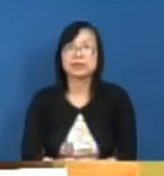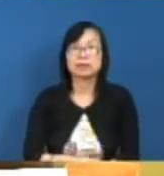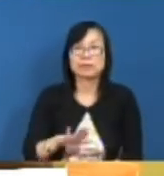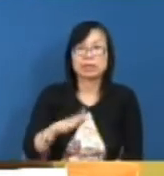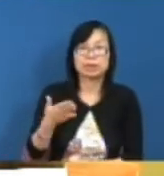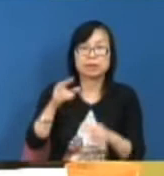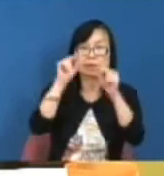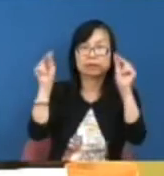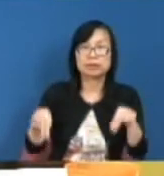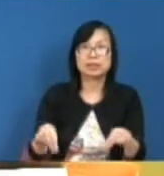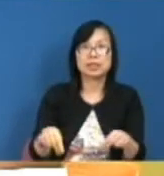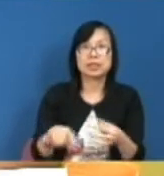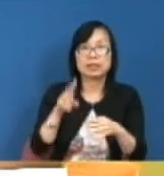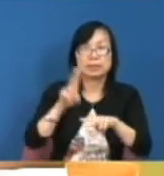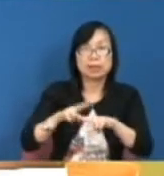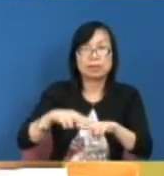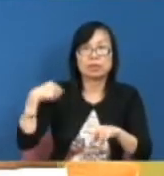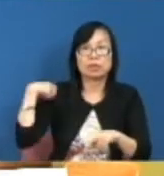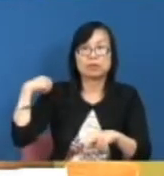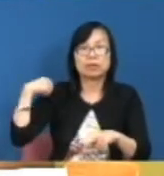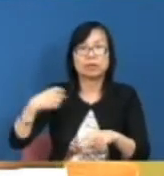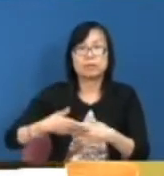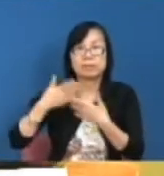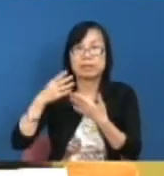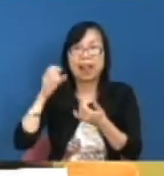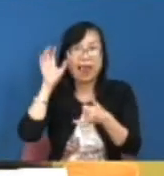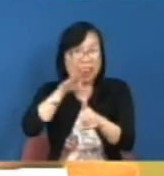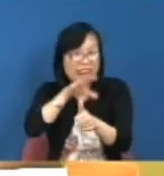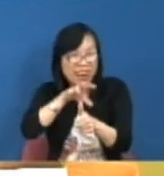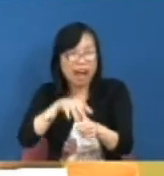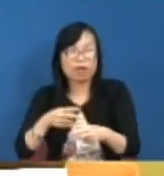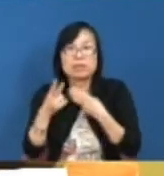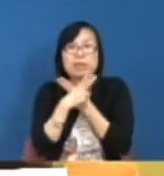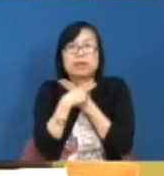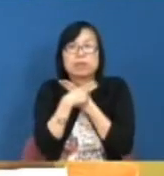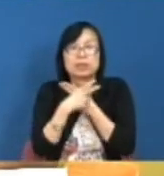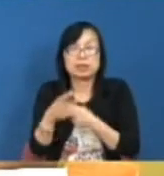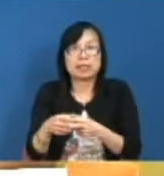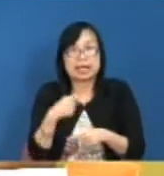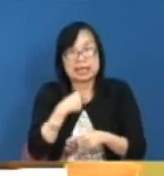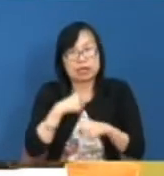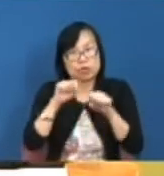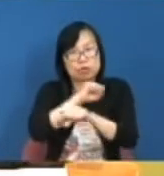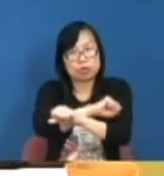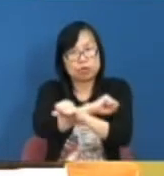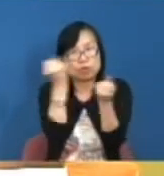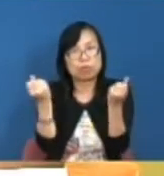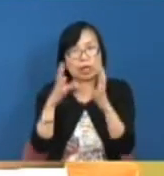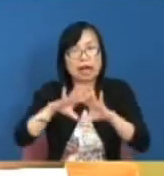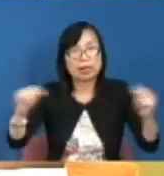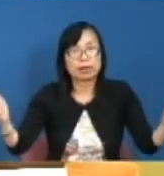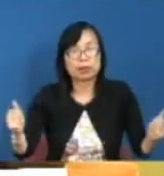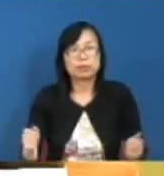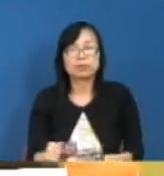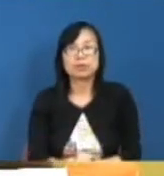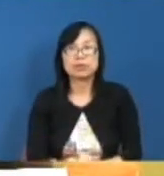就係李克強連續丙啊曾蔭權兩鑊，第一鑊就話啊你要解決乜解決乜春啫。